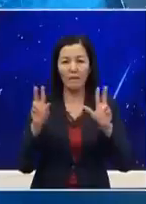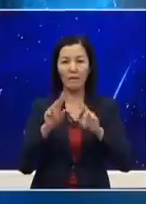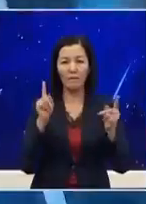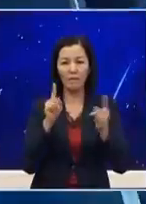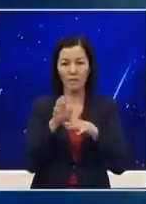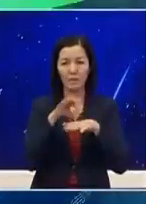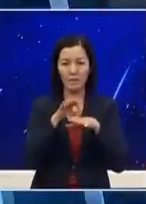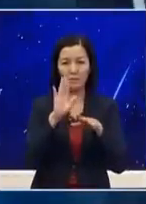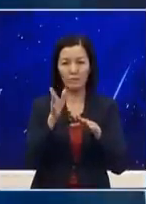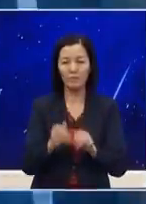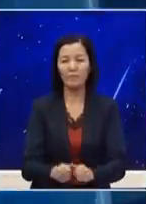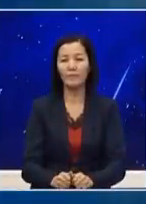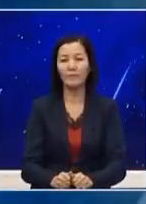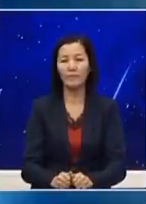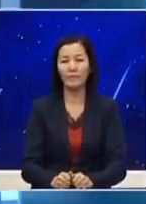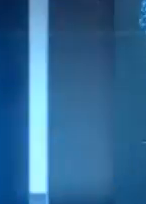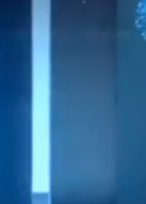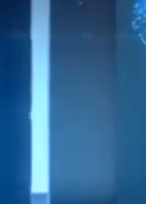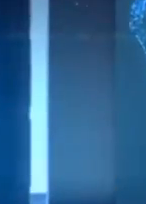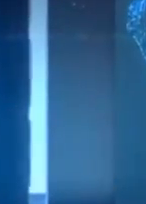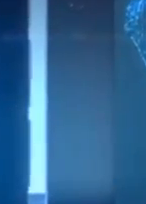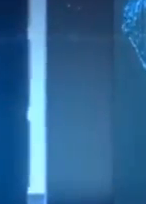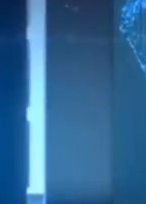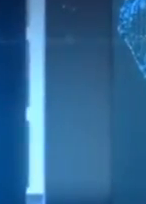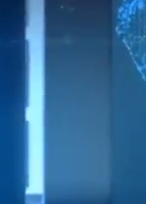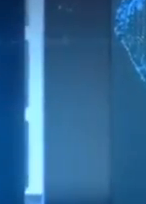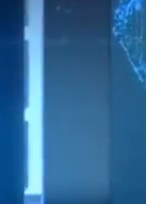Жарқын Нұрланұлы, Надир Хамдин, Жетісу телеарнасы.